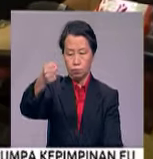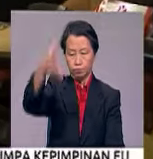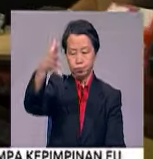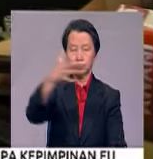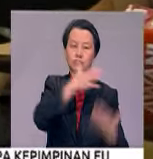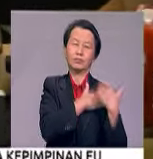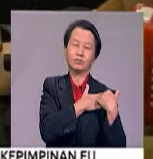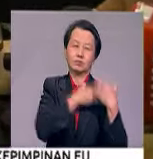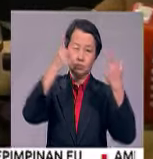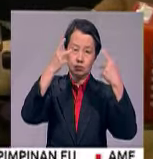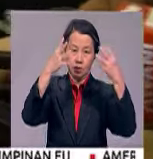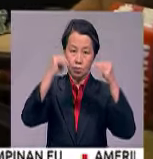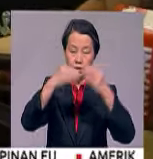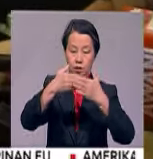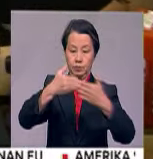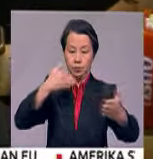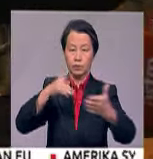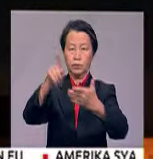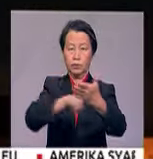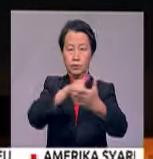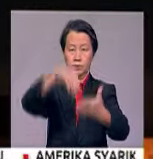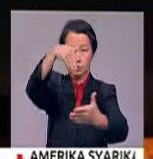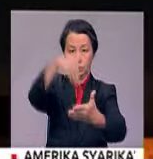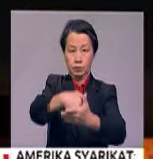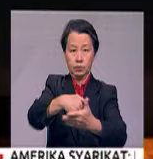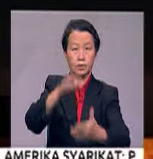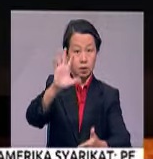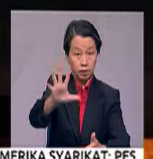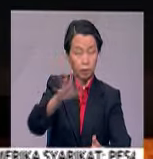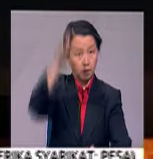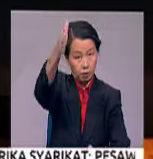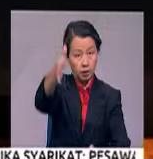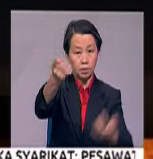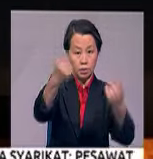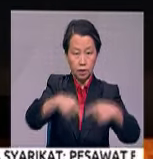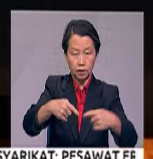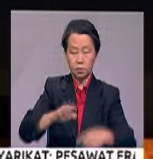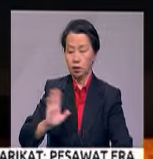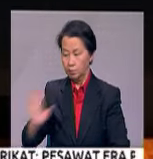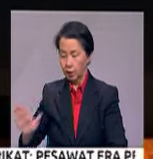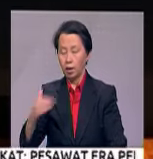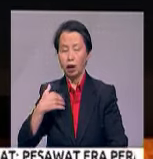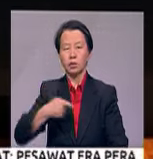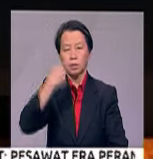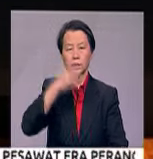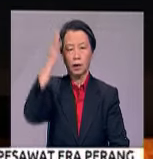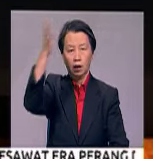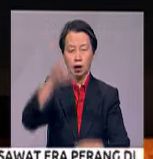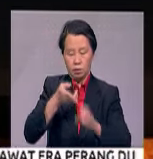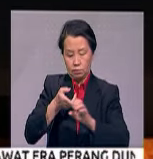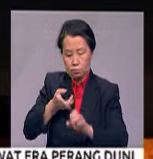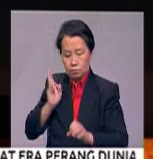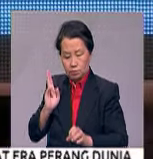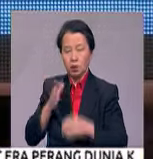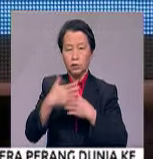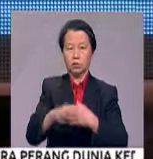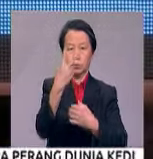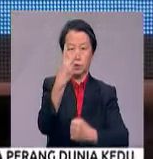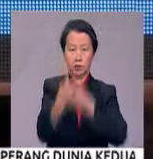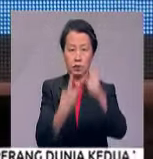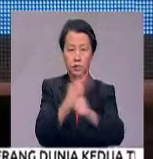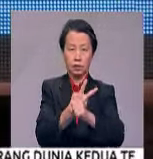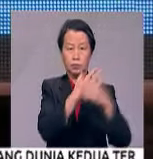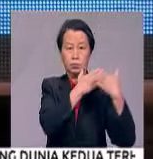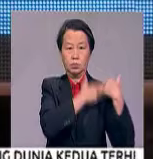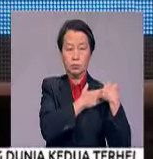jawatan Perdana Menteri sebelum pilihan raya umum akan datang. Beliau sebelum ini pernah menyatakan akan berundur selepas 2 tahun